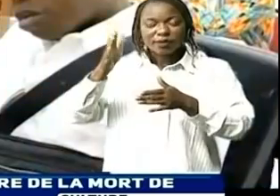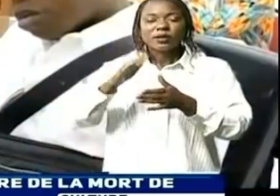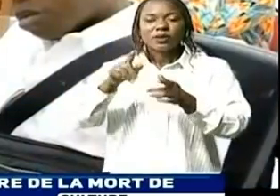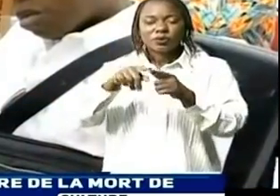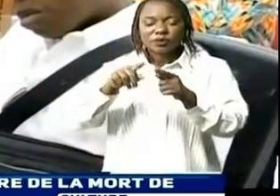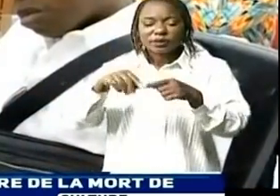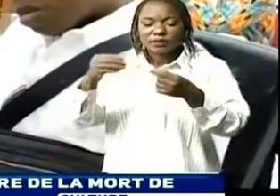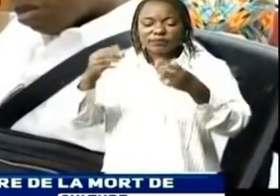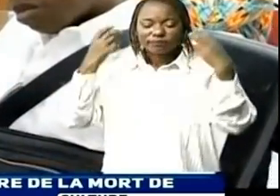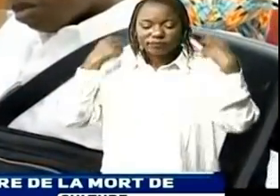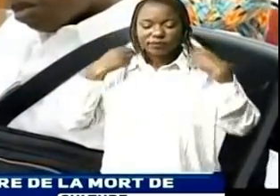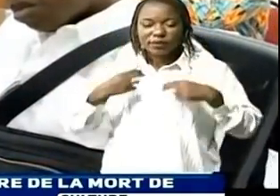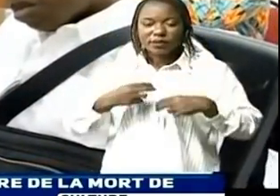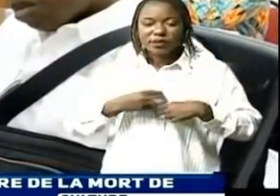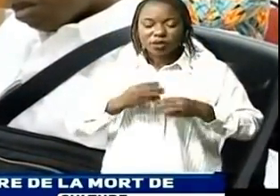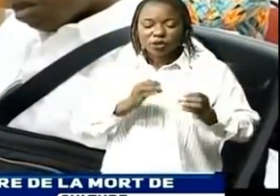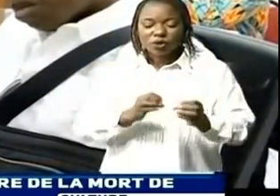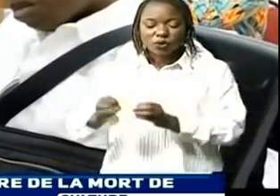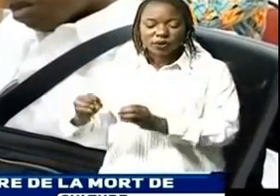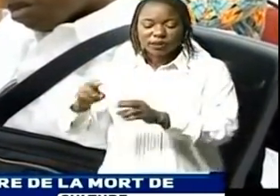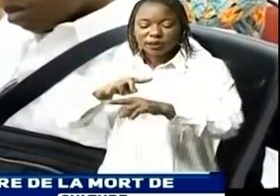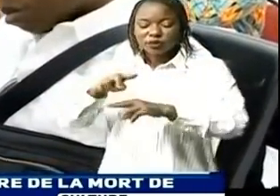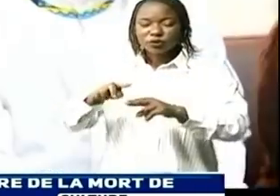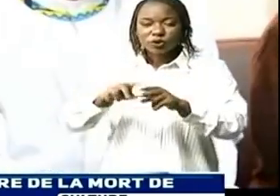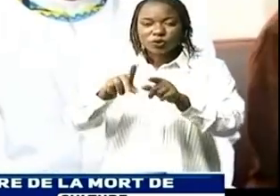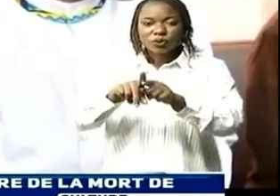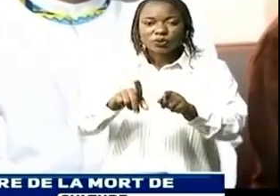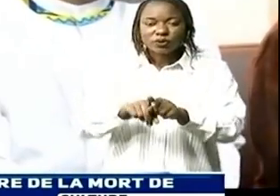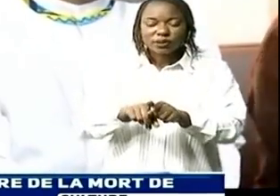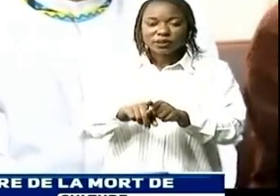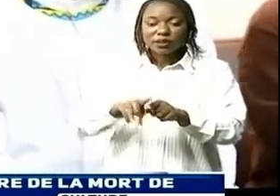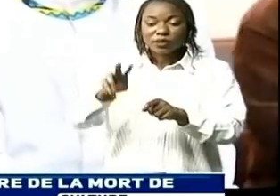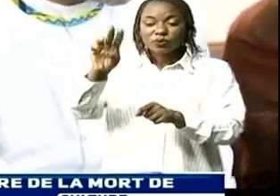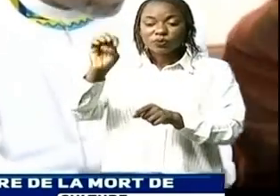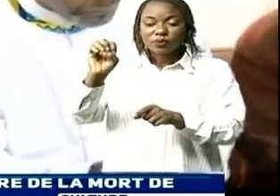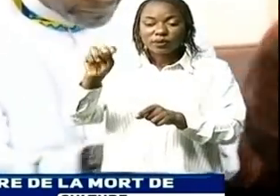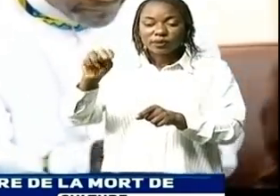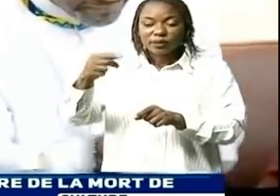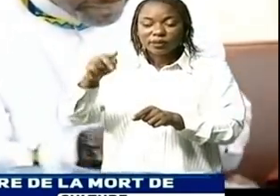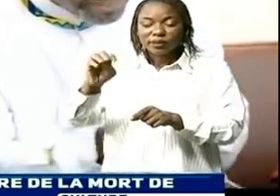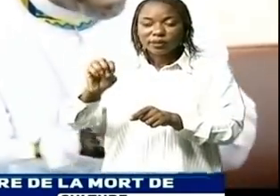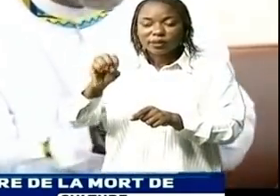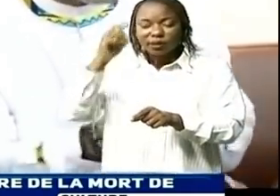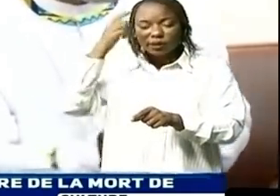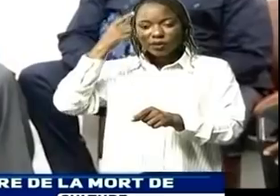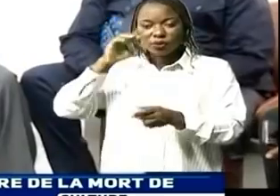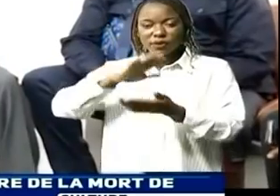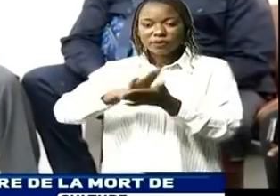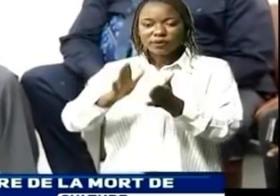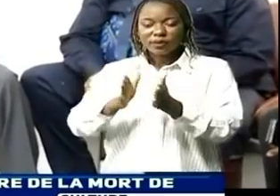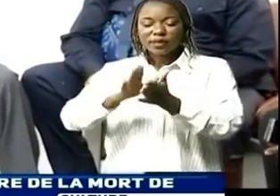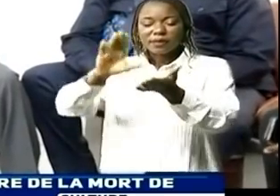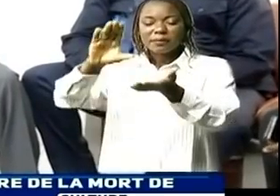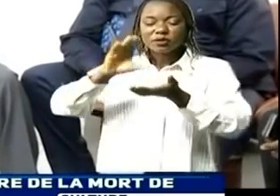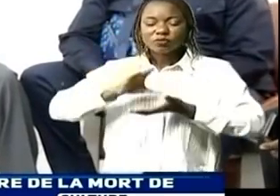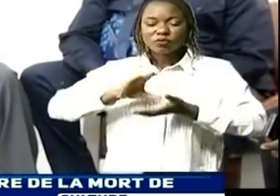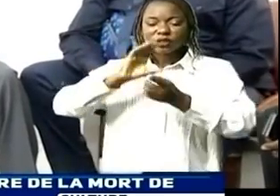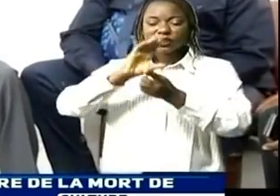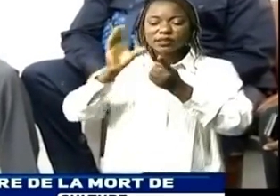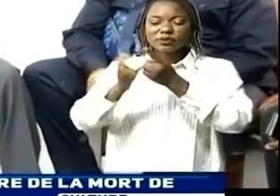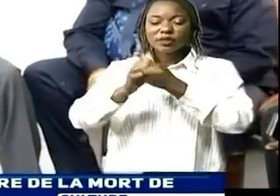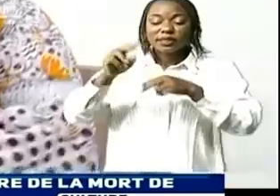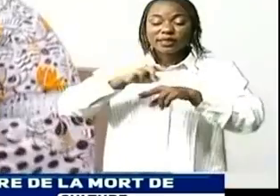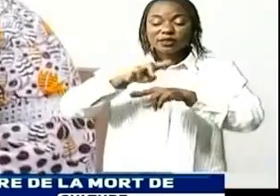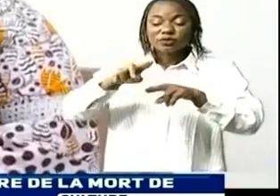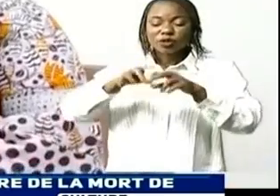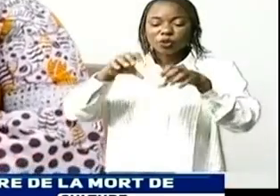la chancellerie des ordres nationaux et que le bois Wenge soit également élevé au rang de patrimoine culturel matériel national.